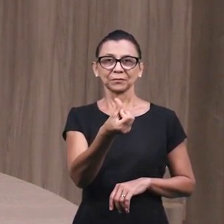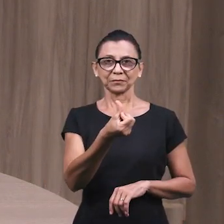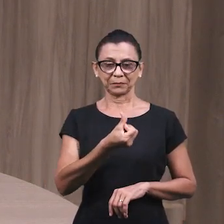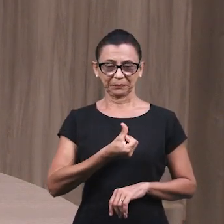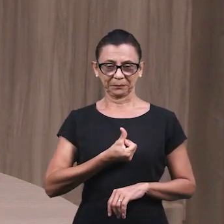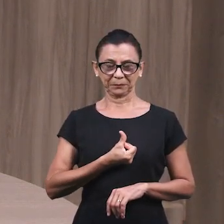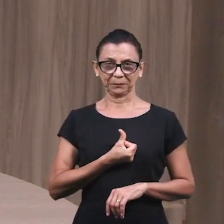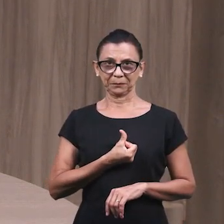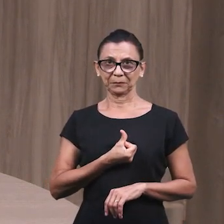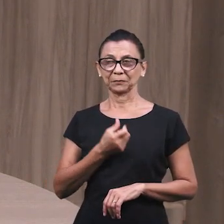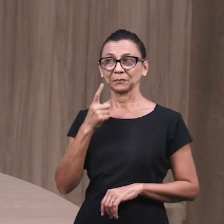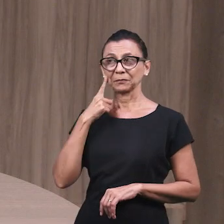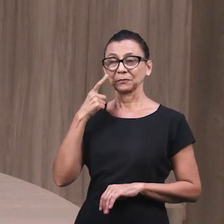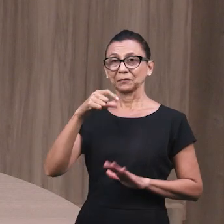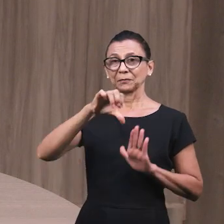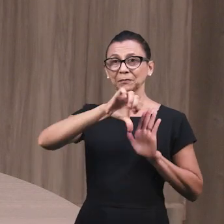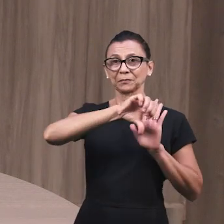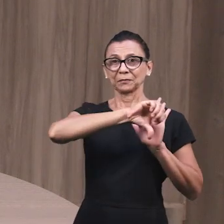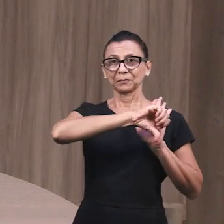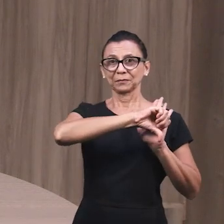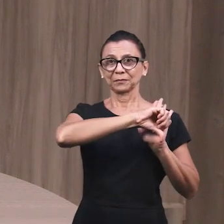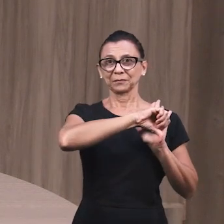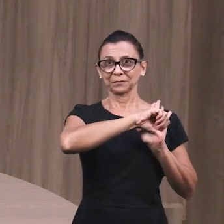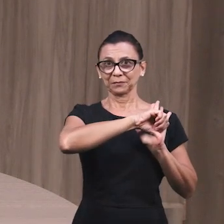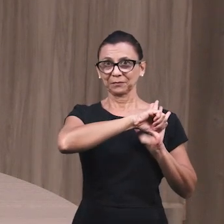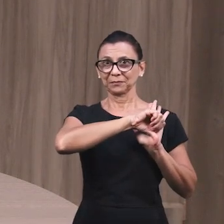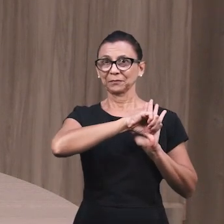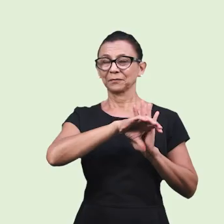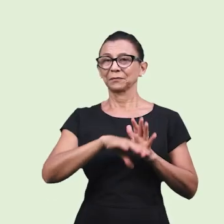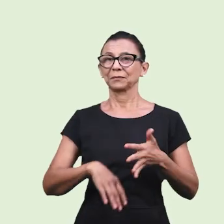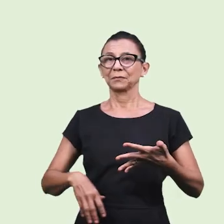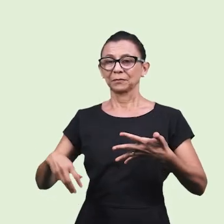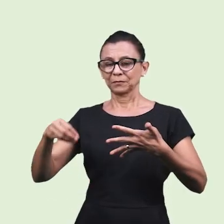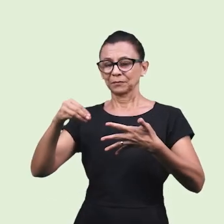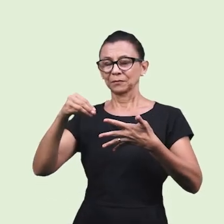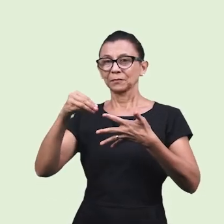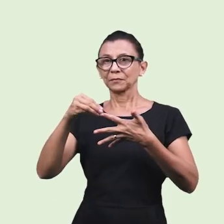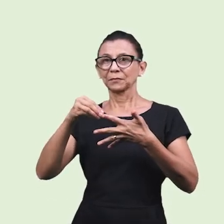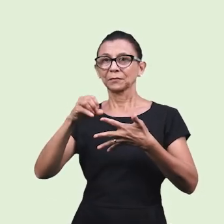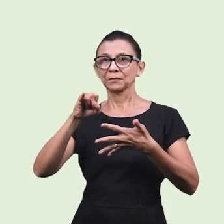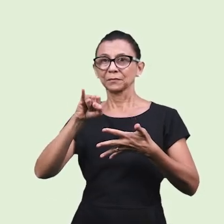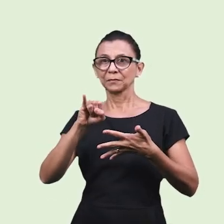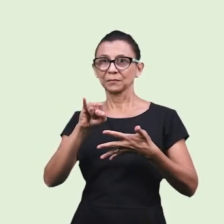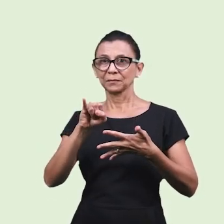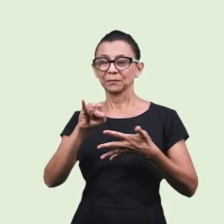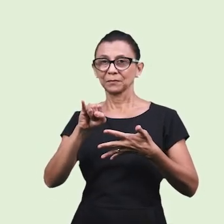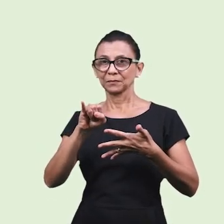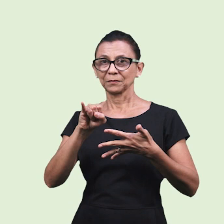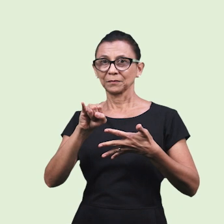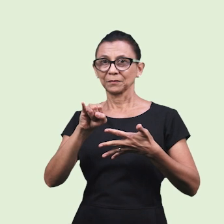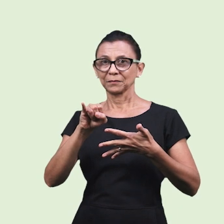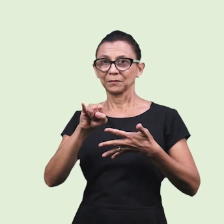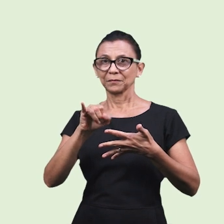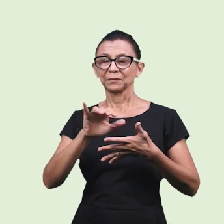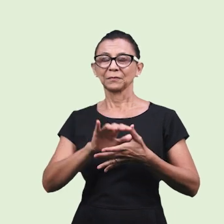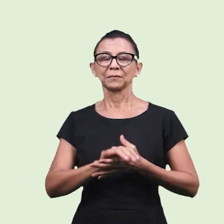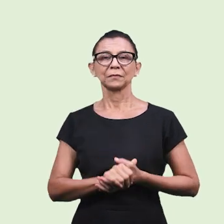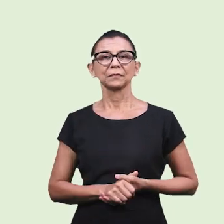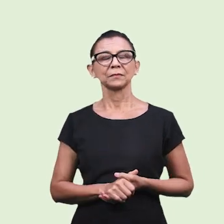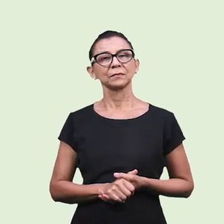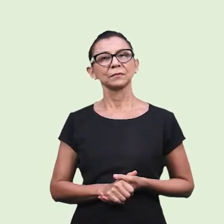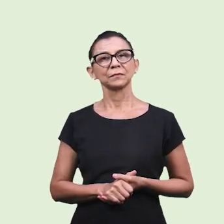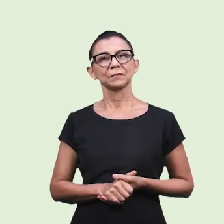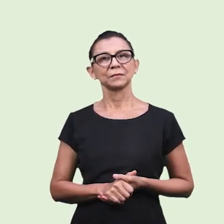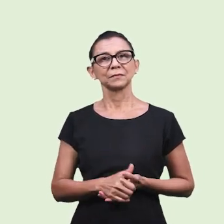bémol. Regardez, il apparaît ici dans l'armature de clé. Ici, on voit la note si